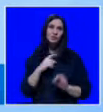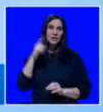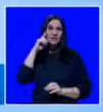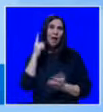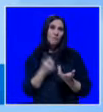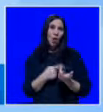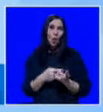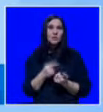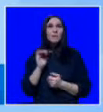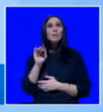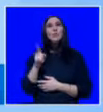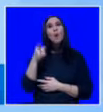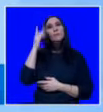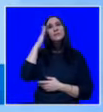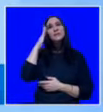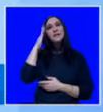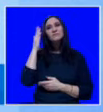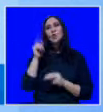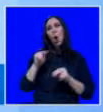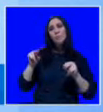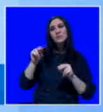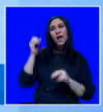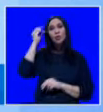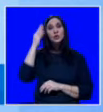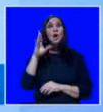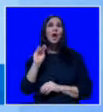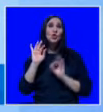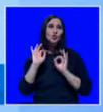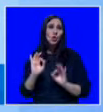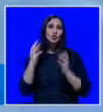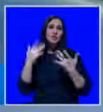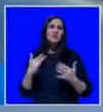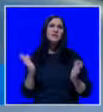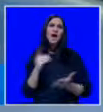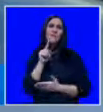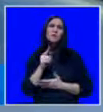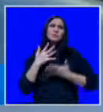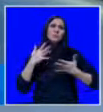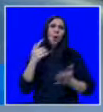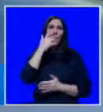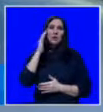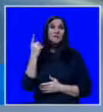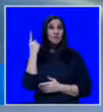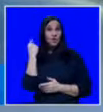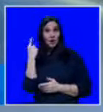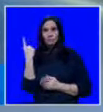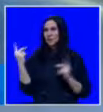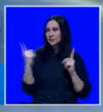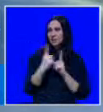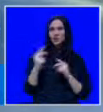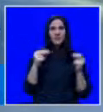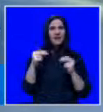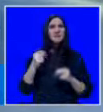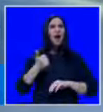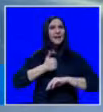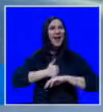знаем колко са. Би могло Министерството на образованието и науката да каже точни числа, но става дума за много милиони. Вчера на една среща на съвета на ректорите